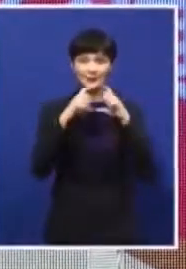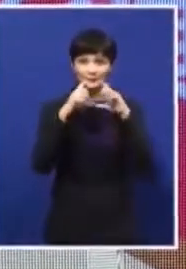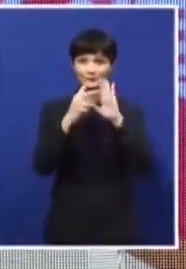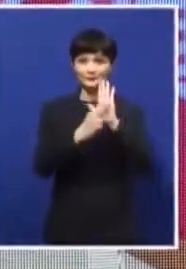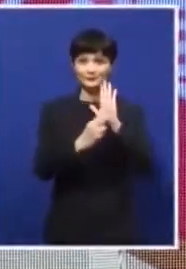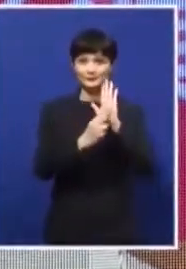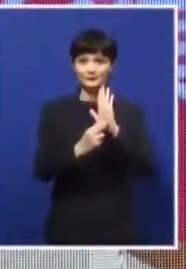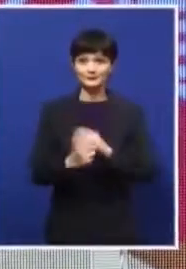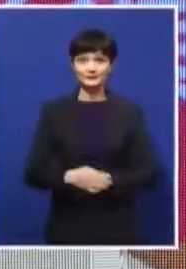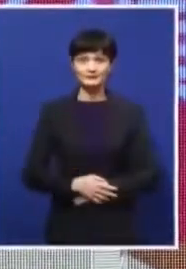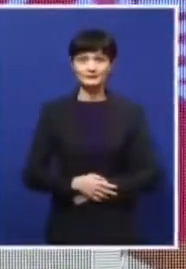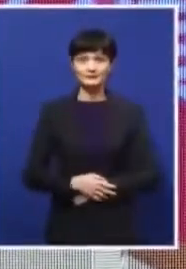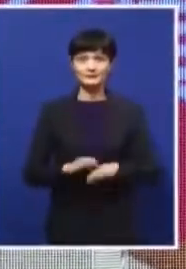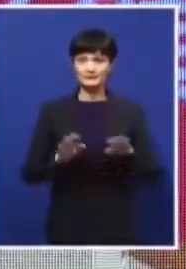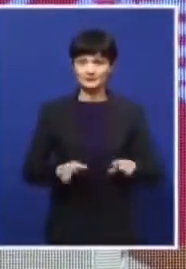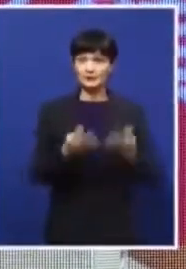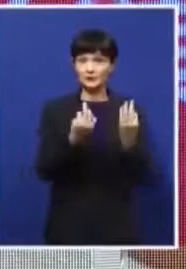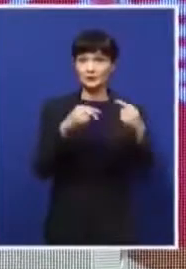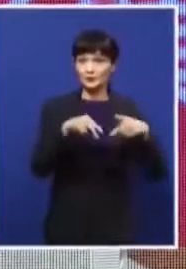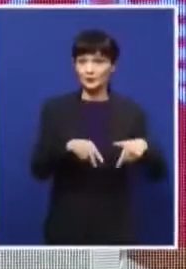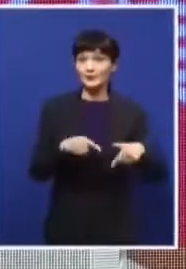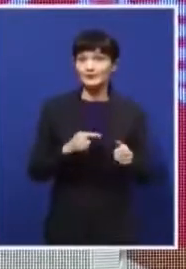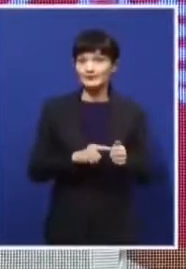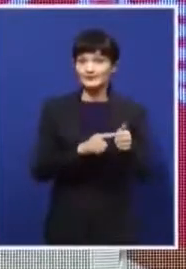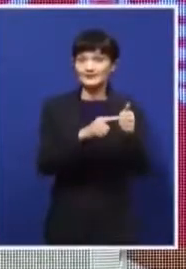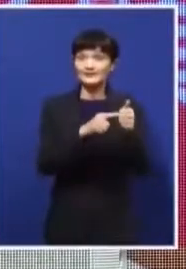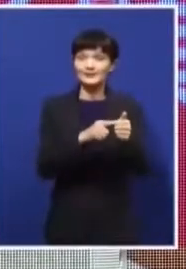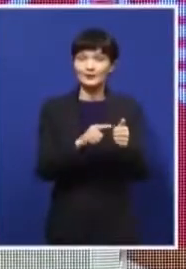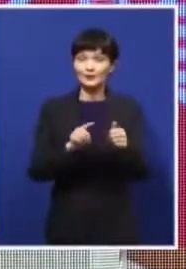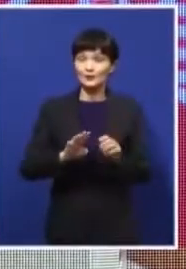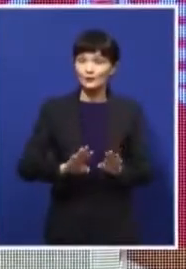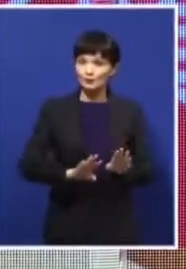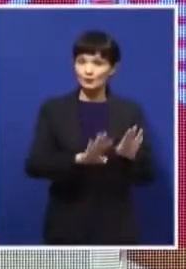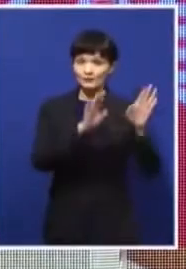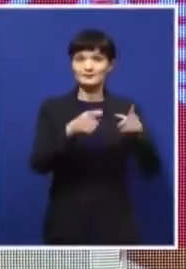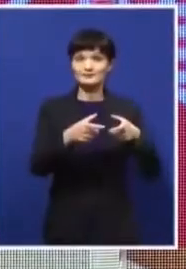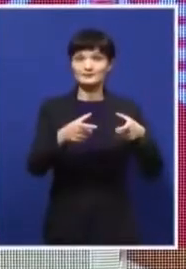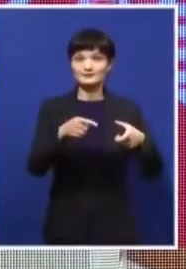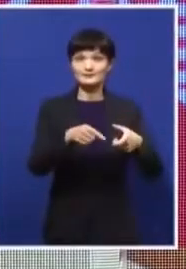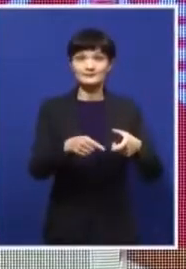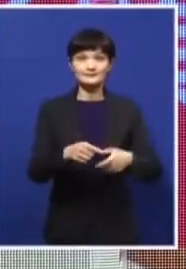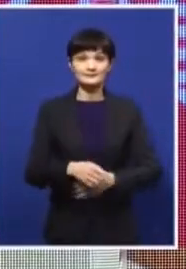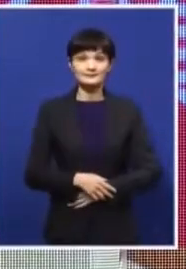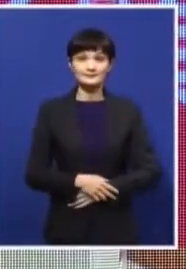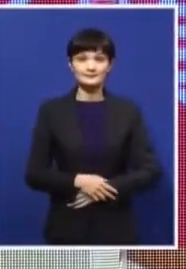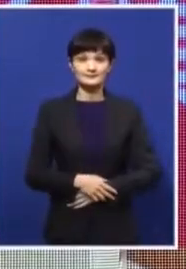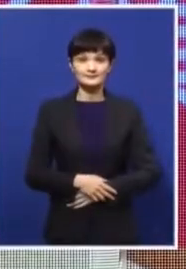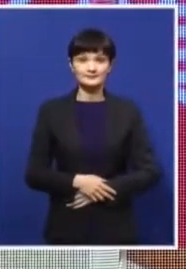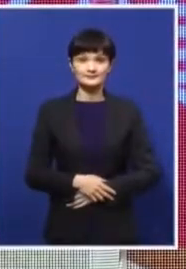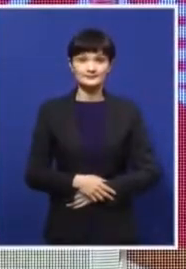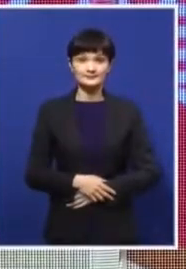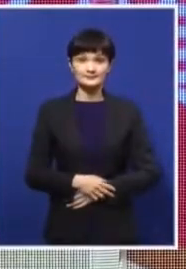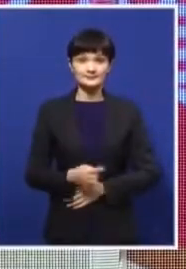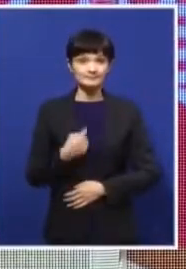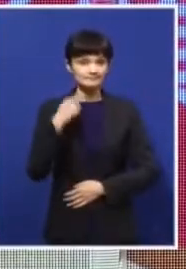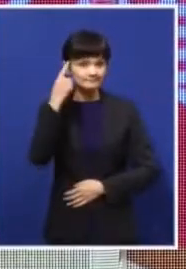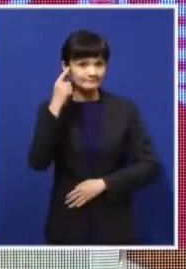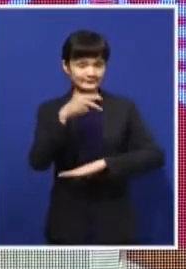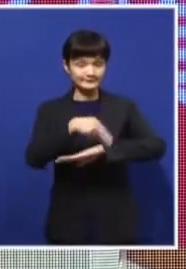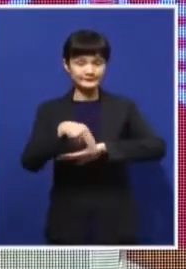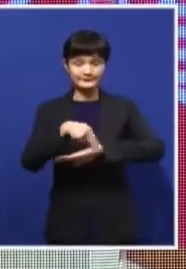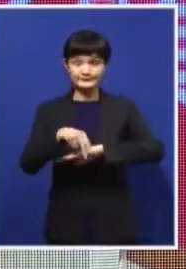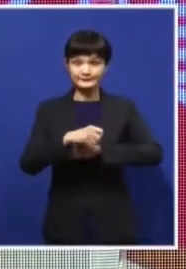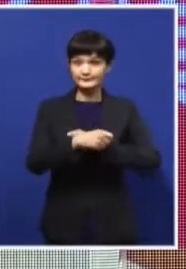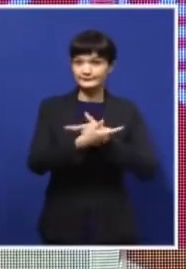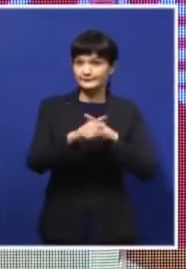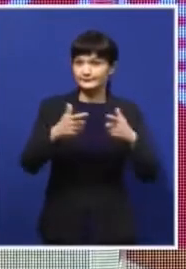的一个这个数位的一个这个振兴券事实上我们是有很多的一个这个投入哈，希望让这一次的数位